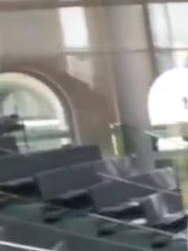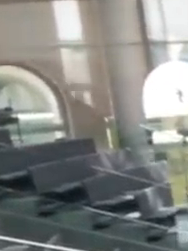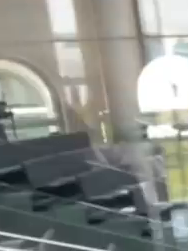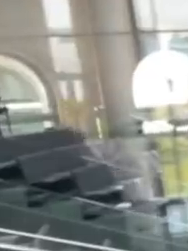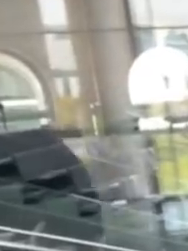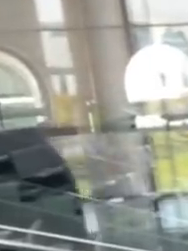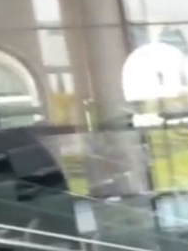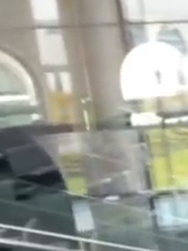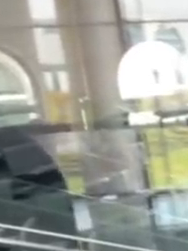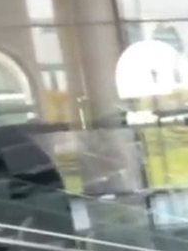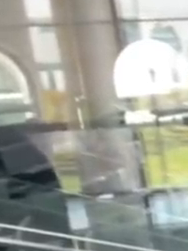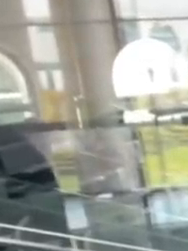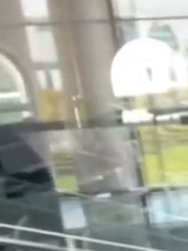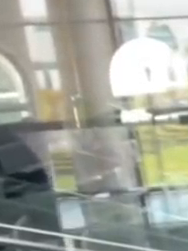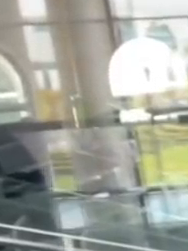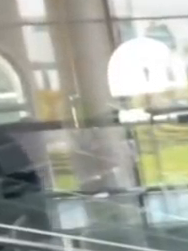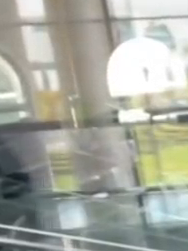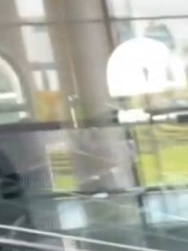die Abgeordnete